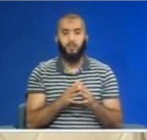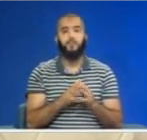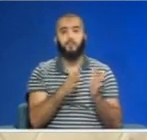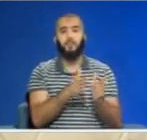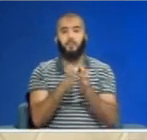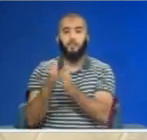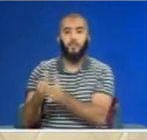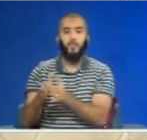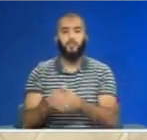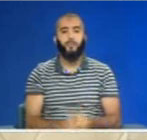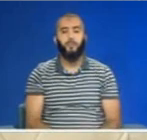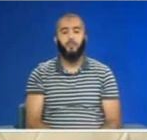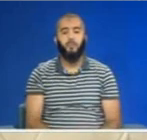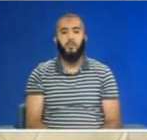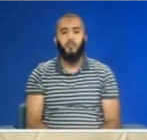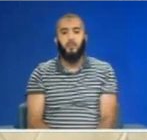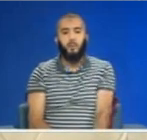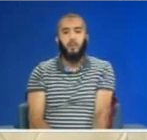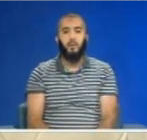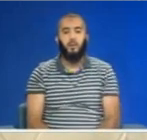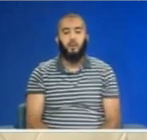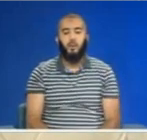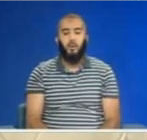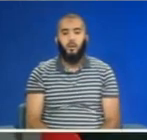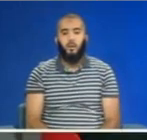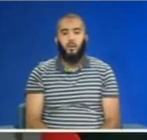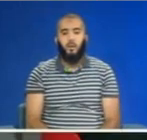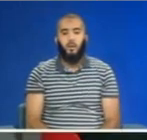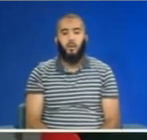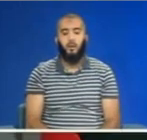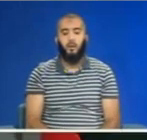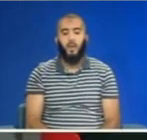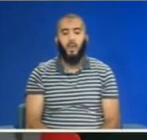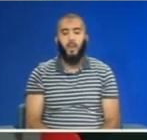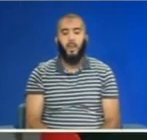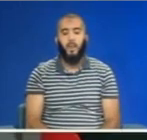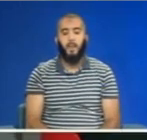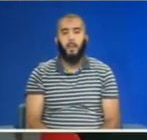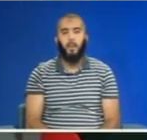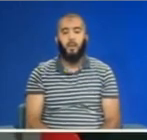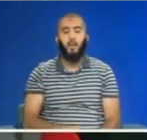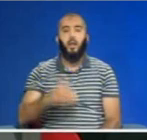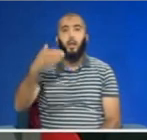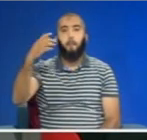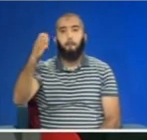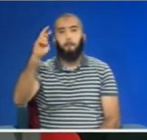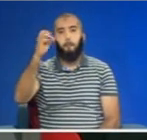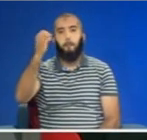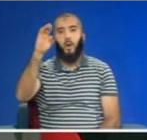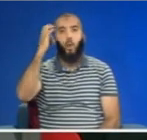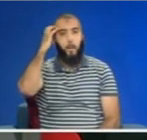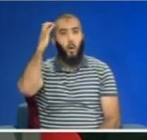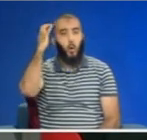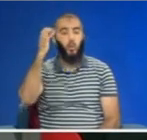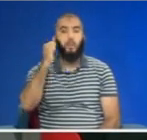نعم. طيب، ما هو من قسنطينة سيدنا الشيخ؟ نعم، لهم دار. نعم. غير